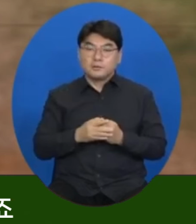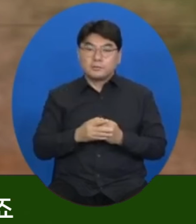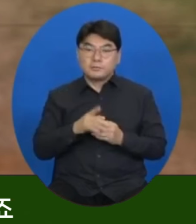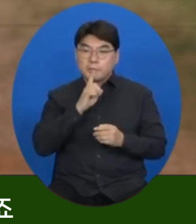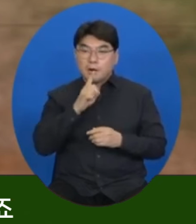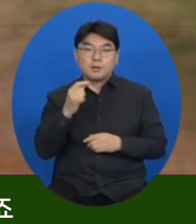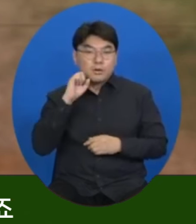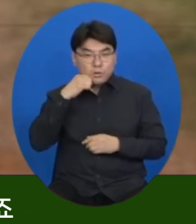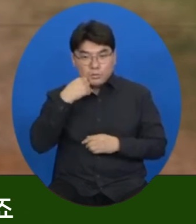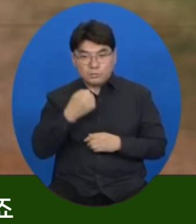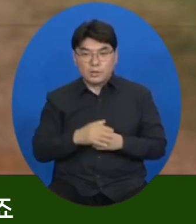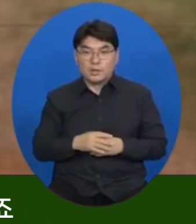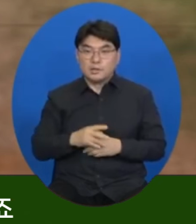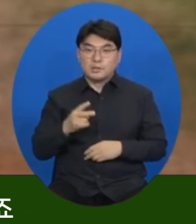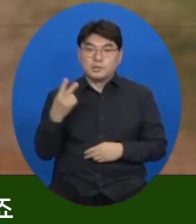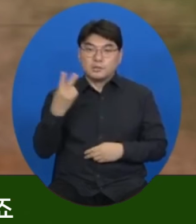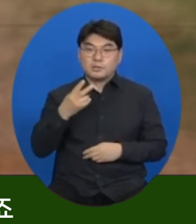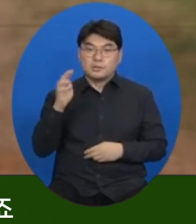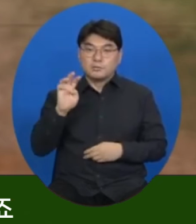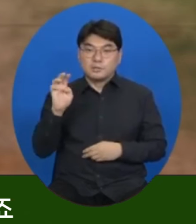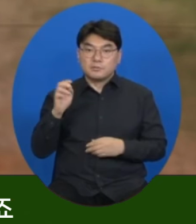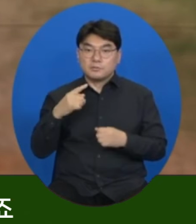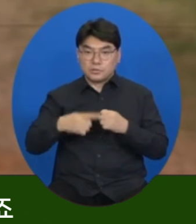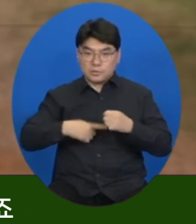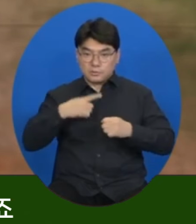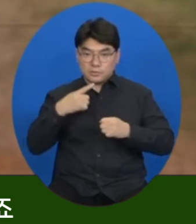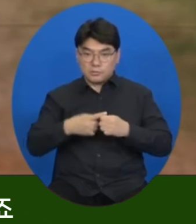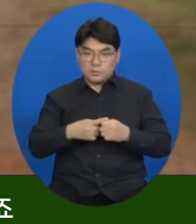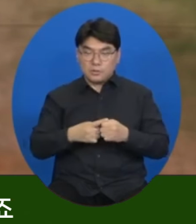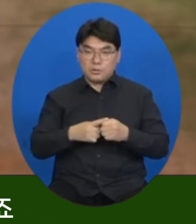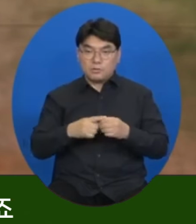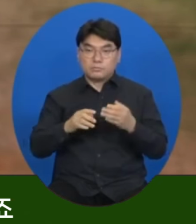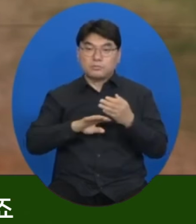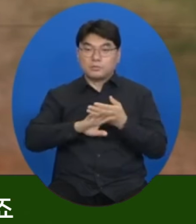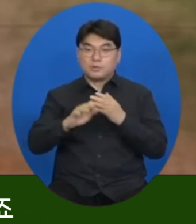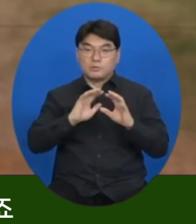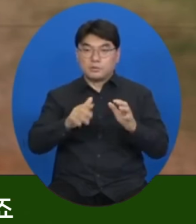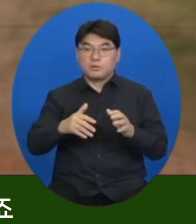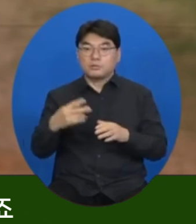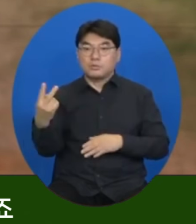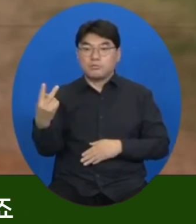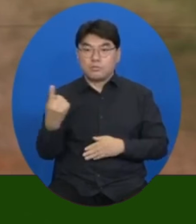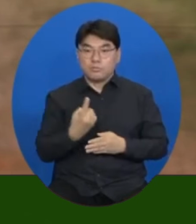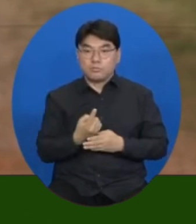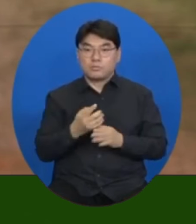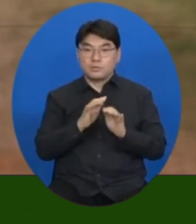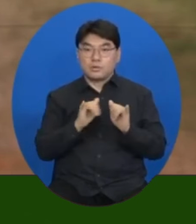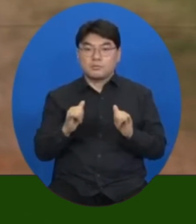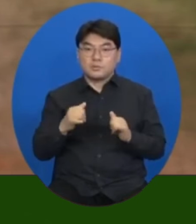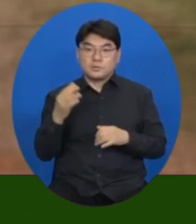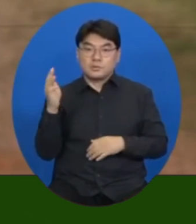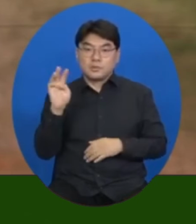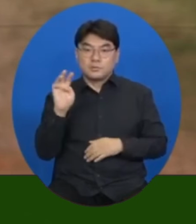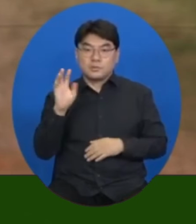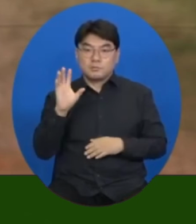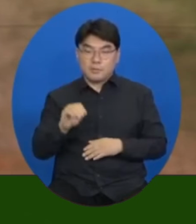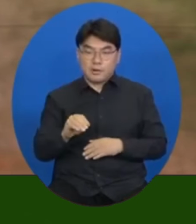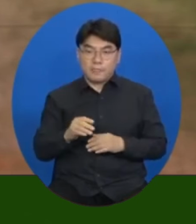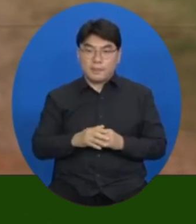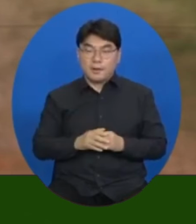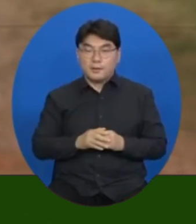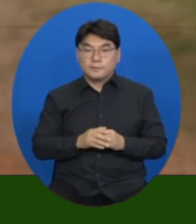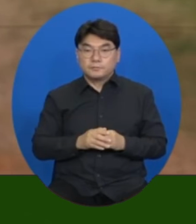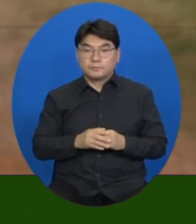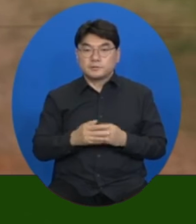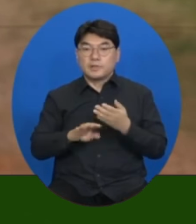이제 한 2030년이면 어 이주민이 한 300만 시대가 된다고 하지요 그리고 다문화 가정도